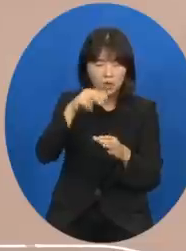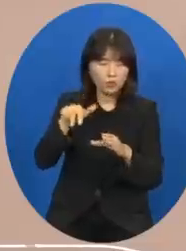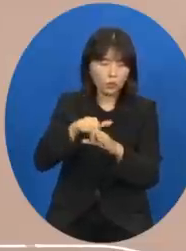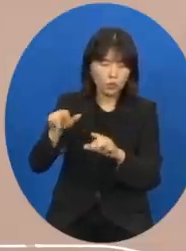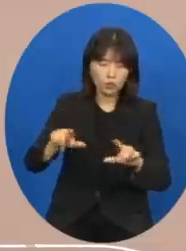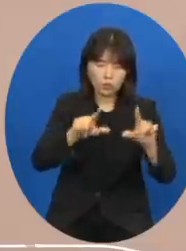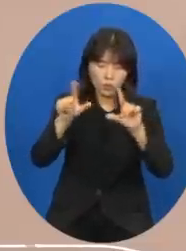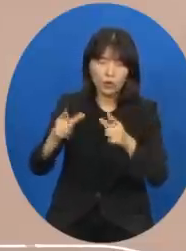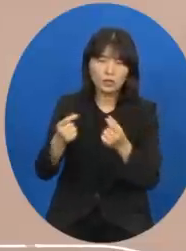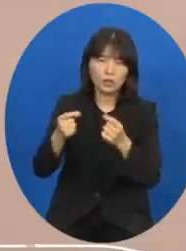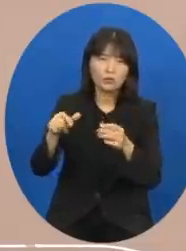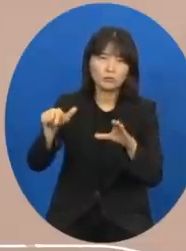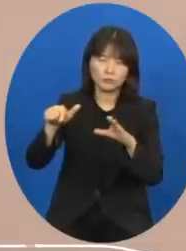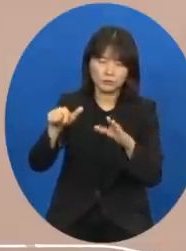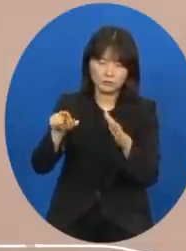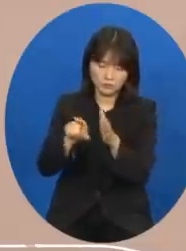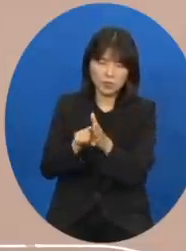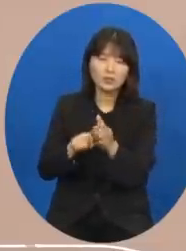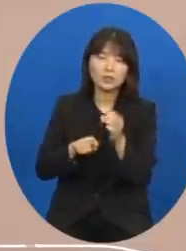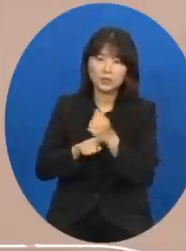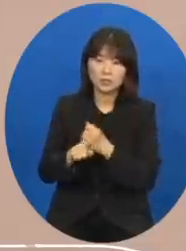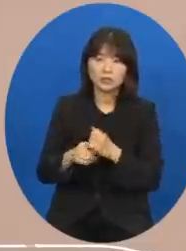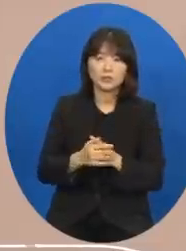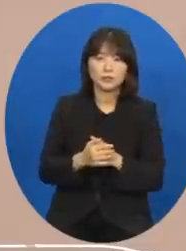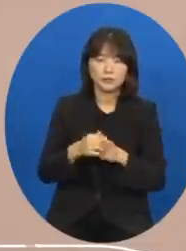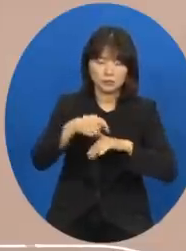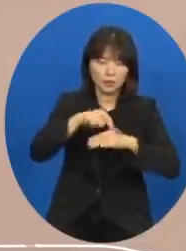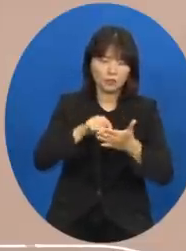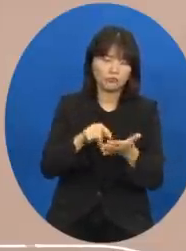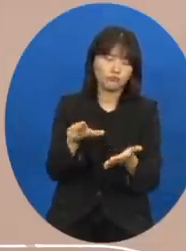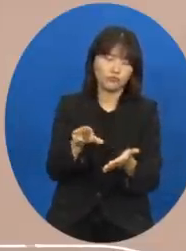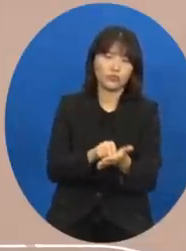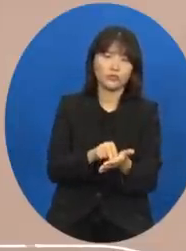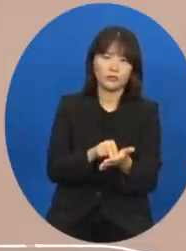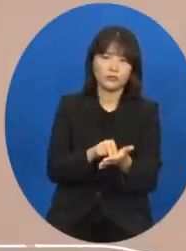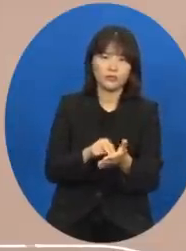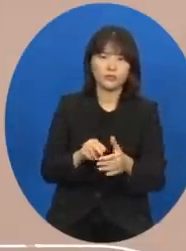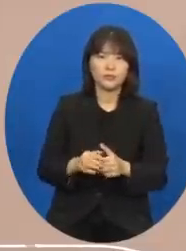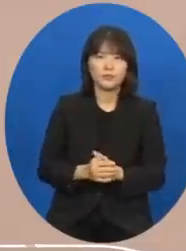종교생활하는 것처럼 믿은 이유는 마음의 문제가 있었던 겁니다.